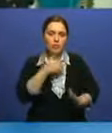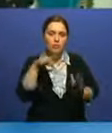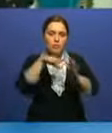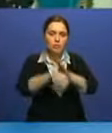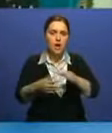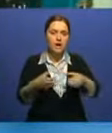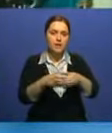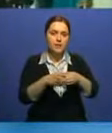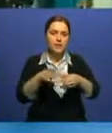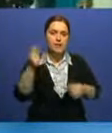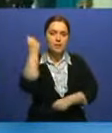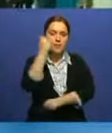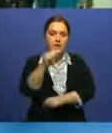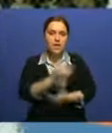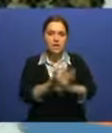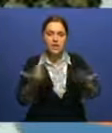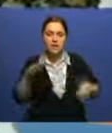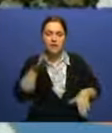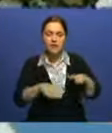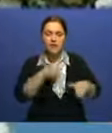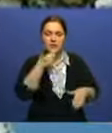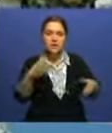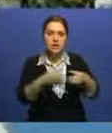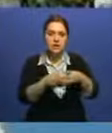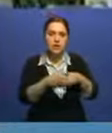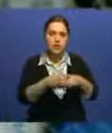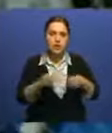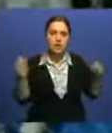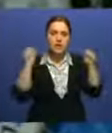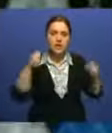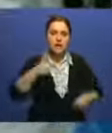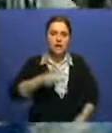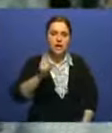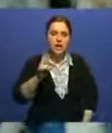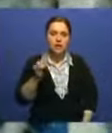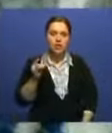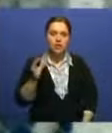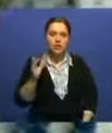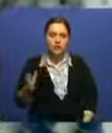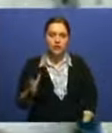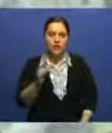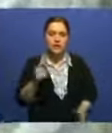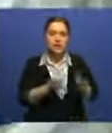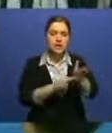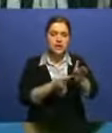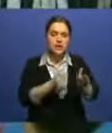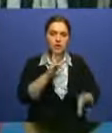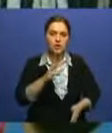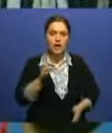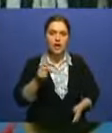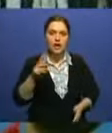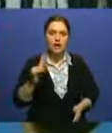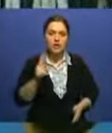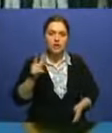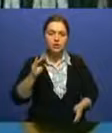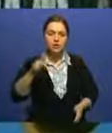попасть в состав команды. Среди победителей в разных весовых и возрастных категориях оказались такие спортсмены, как Георгий Хандрусов из Караганды,